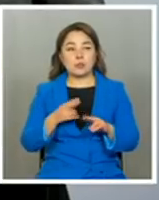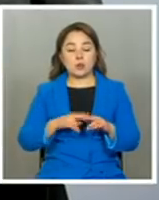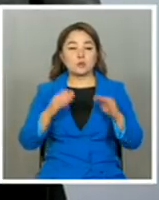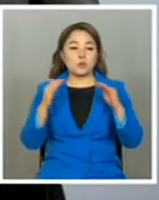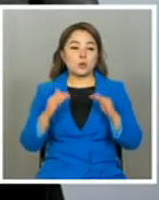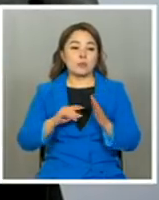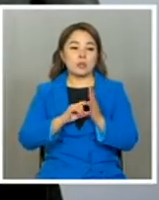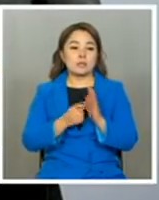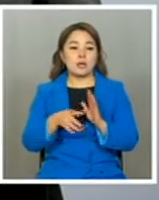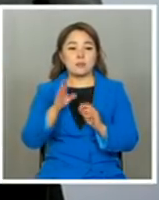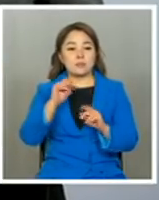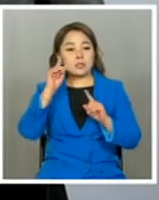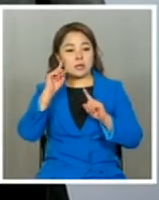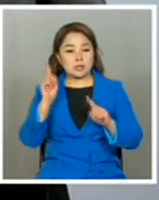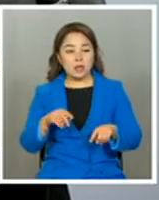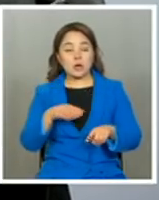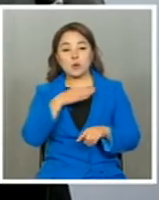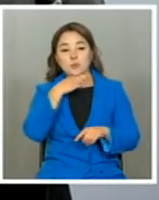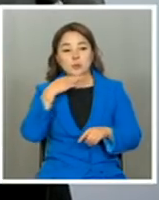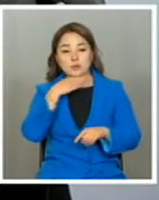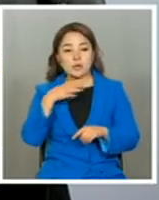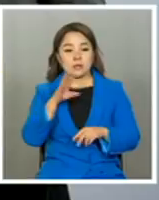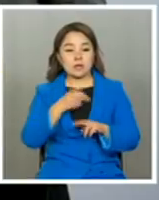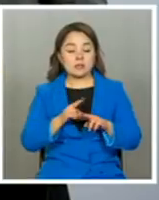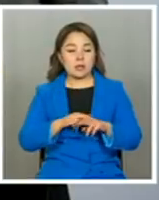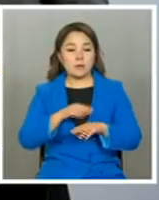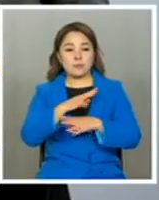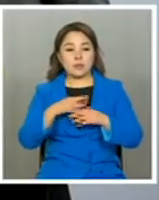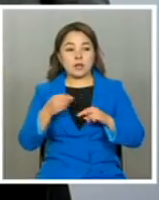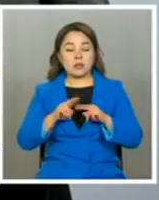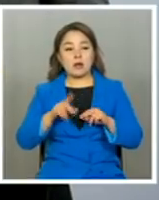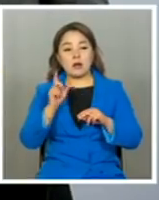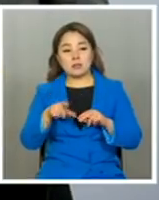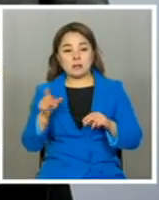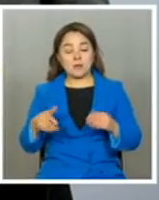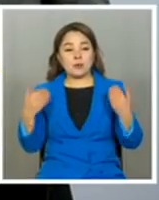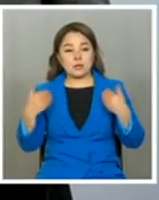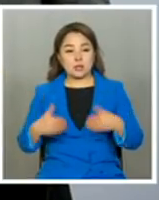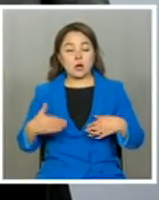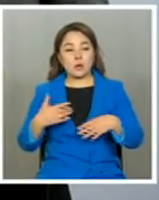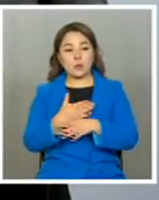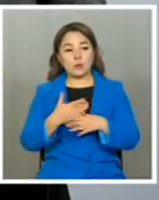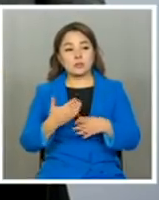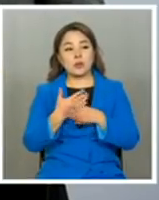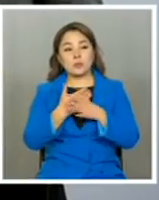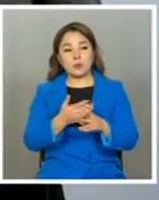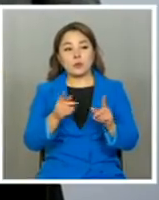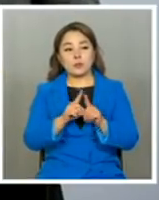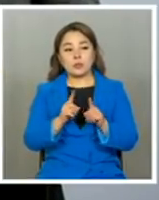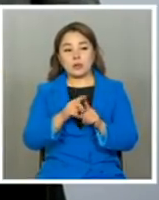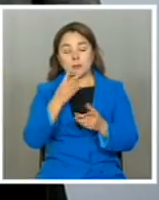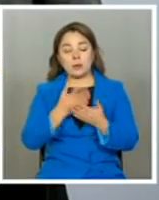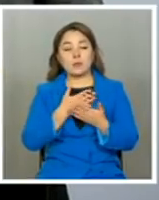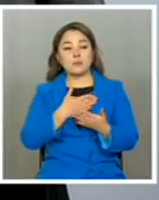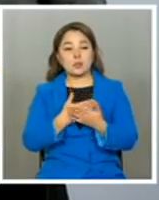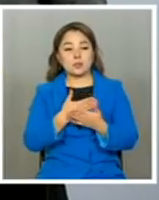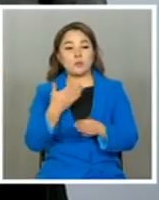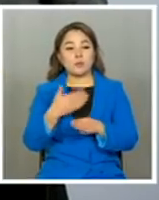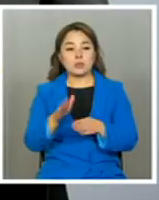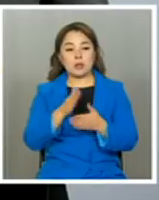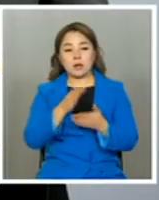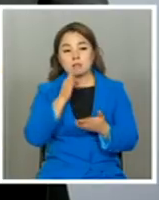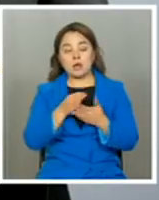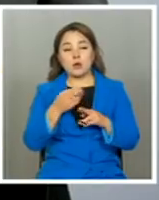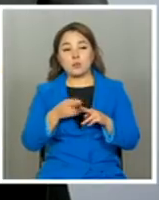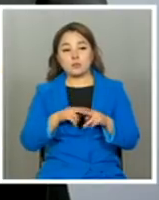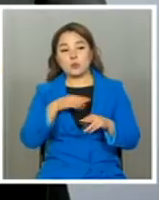сыныптардан білетіндеріңіздей бұлшық еттер адам ағзасын әртүрлі қозғалысқа келтіретін тірек қимыл жүйесінің белсенді бөлігі. Бұлшық